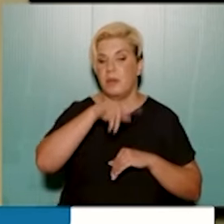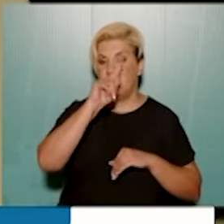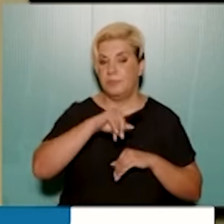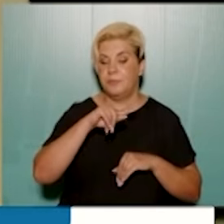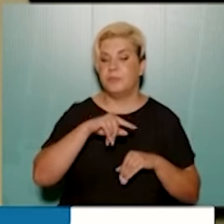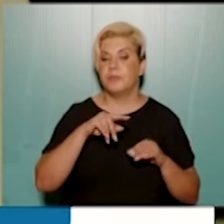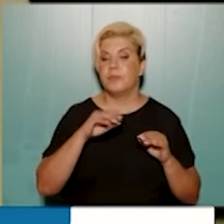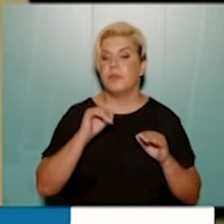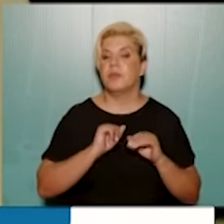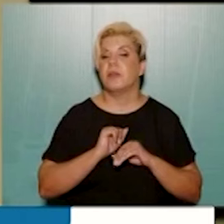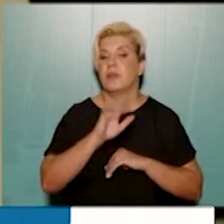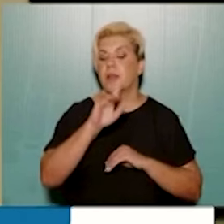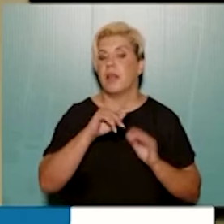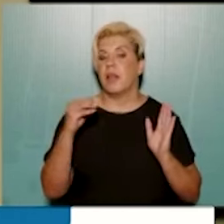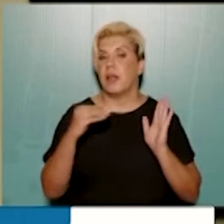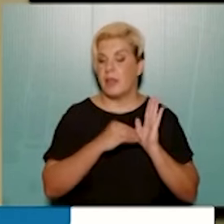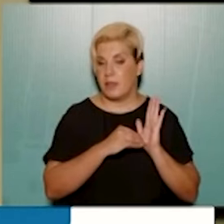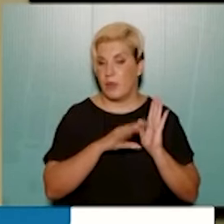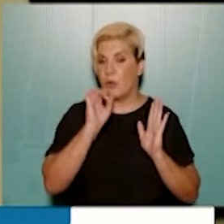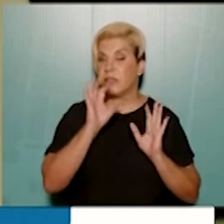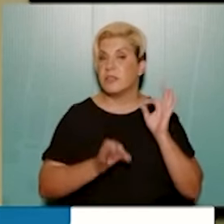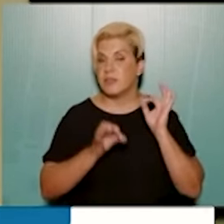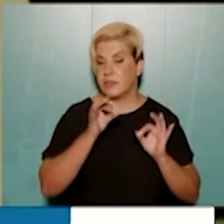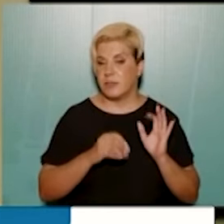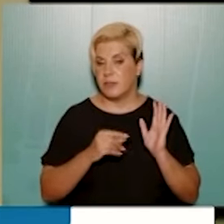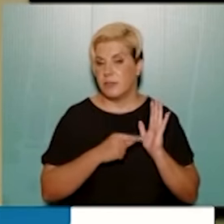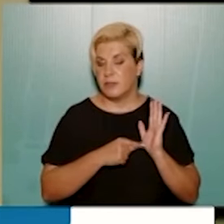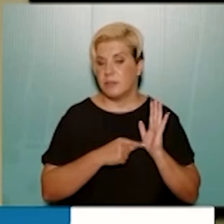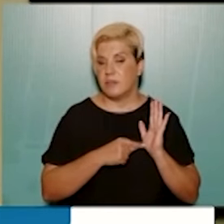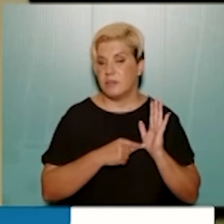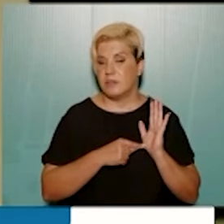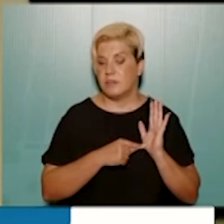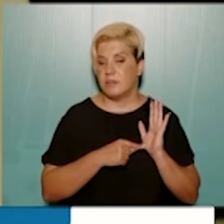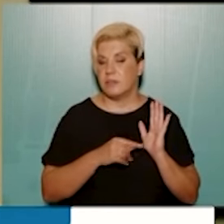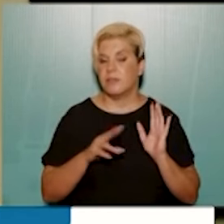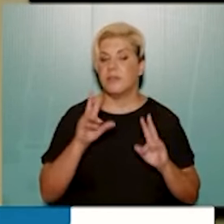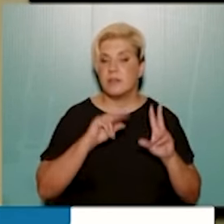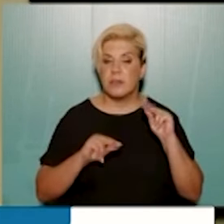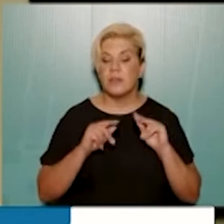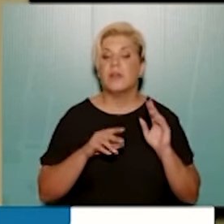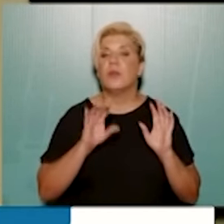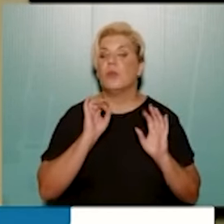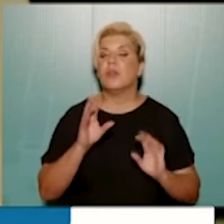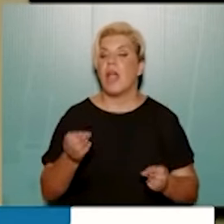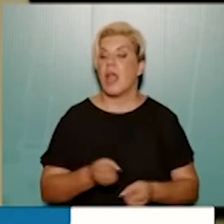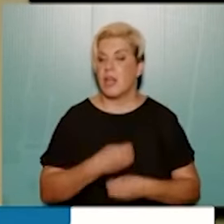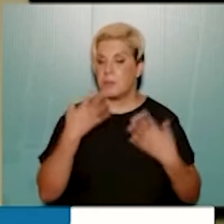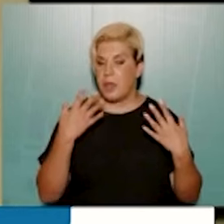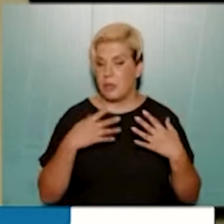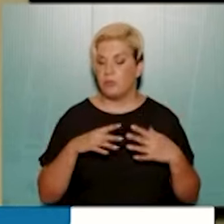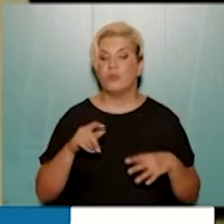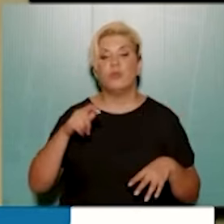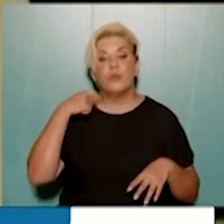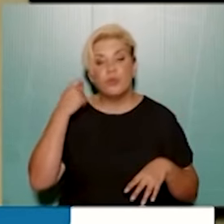ώρα, πριν αρχίσει το Συμβούλιο. Χωρίς συζήτηση. Γιατί λέτε ότι συζητάτε, έχετε διάλογο. Ούτε καν ενημέρωση, ούτε